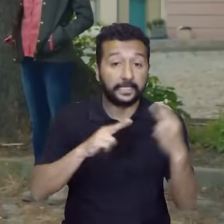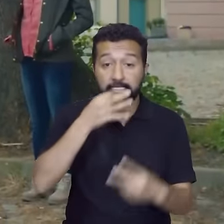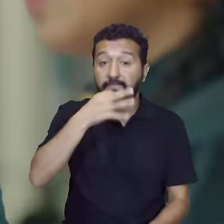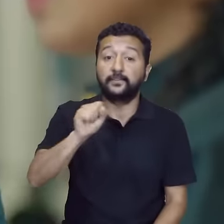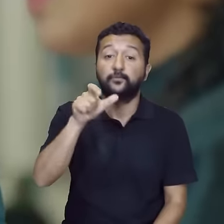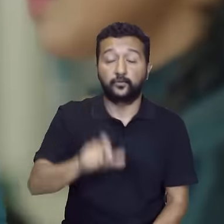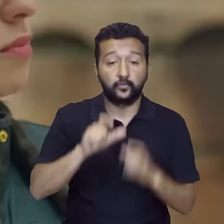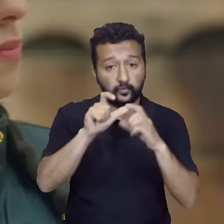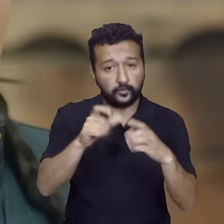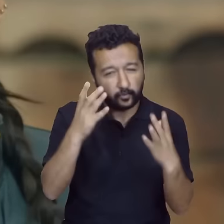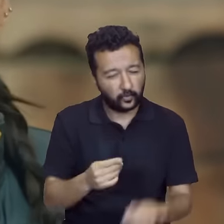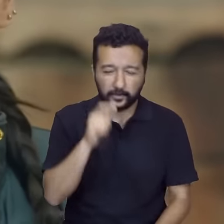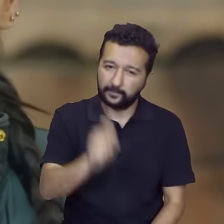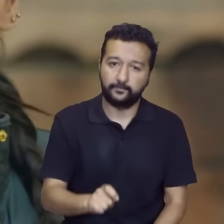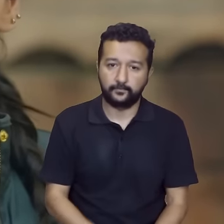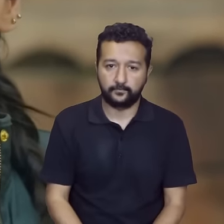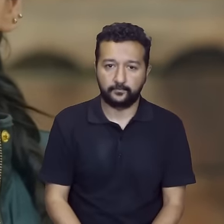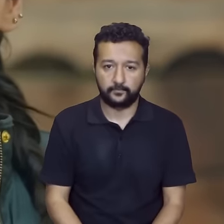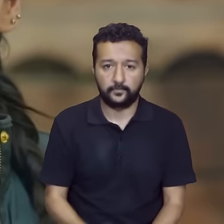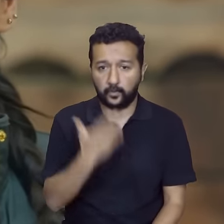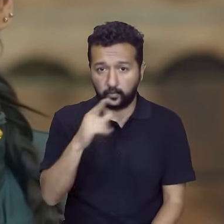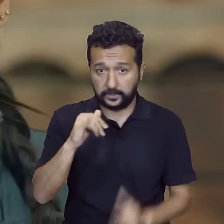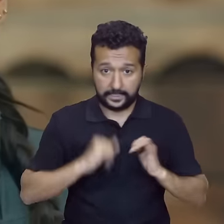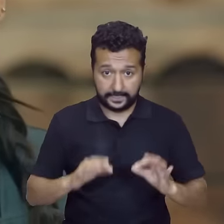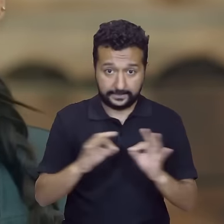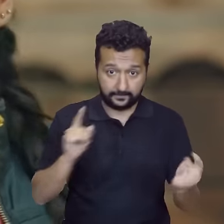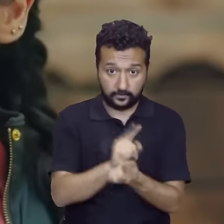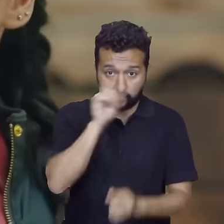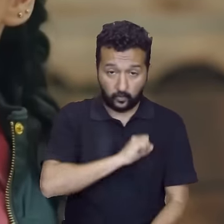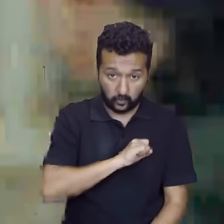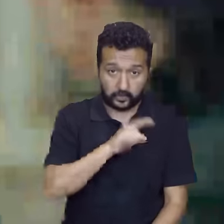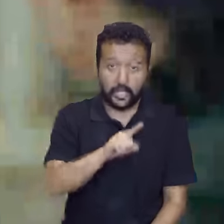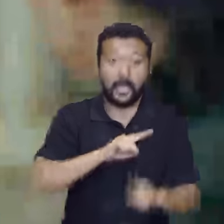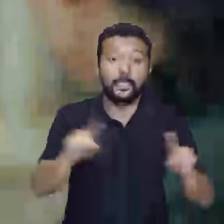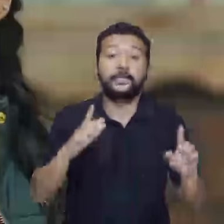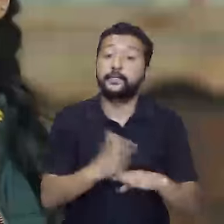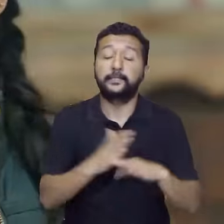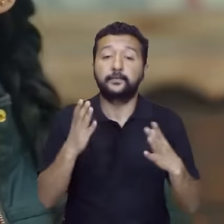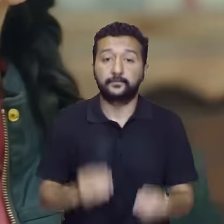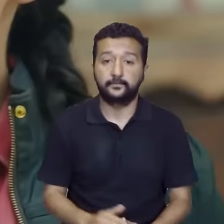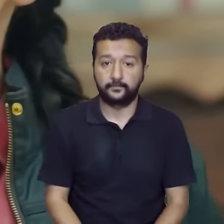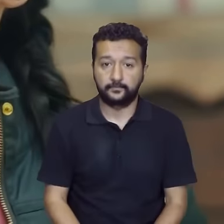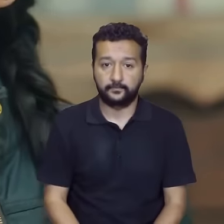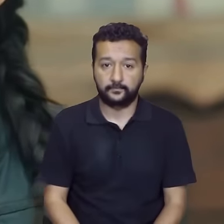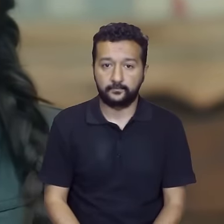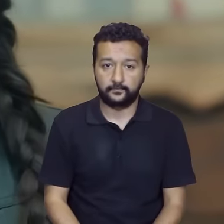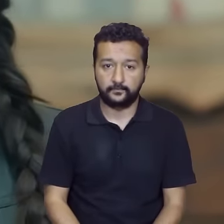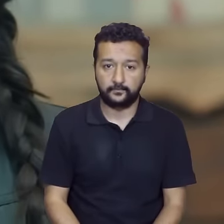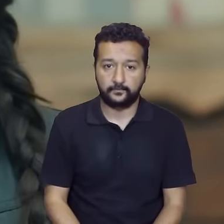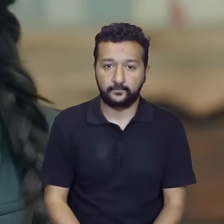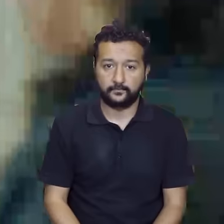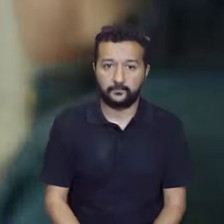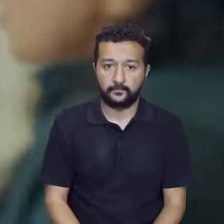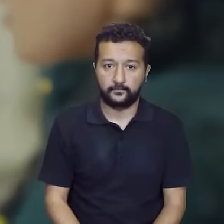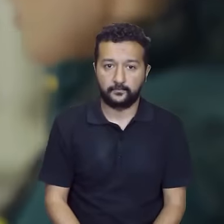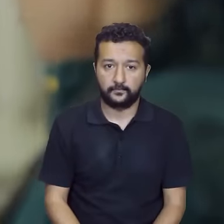onu soruyorum. Ne olur tanıştırsan. Heh. Yoksa rahatsız ederim diye mi korkuyorsun? Hayır. E niye o zaman? Bir şey diyecek gibi göğsünü